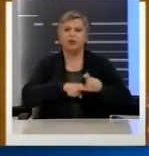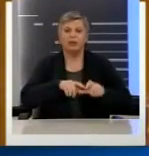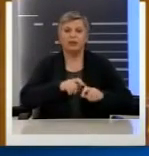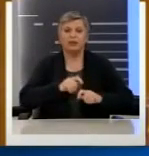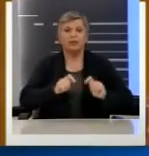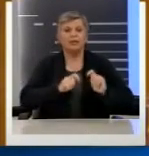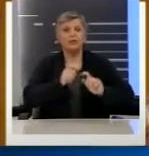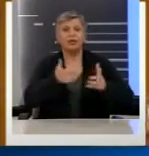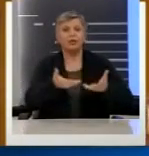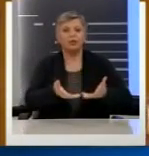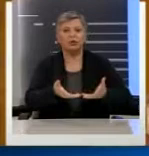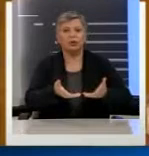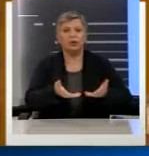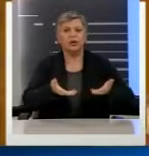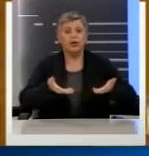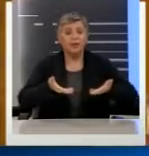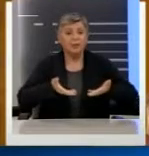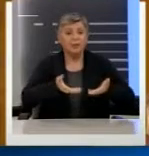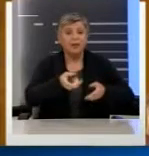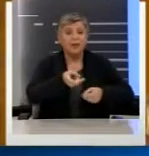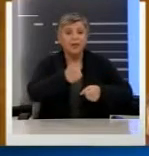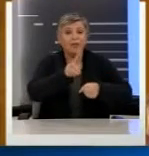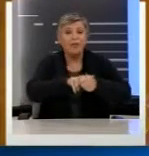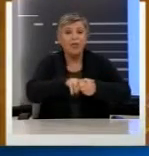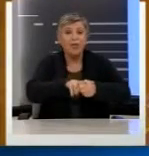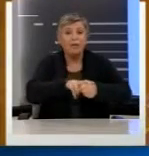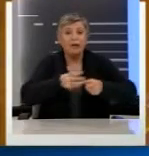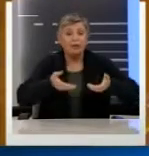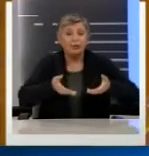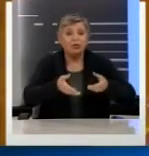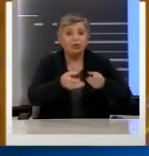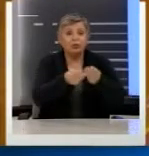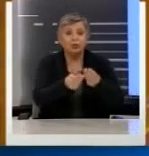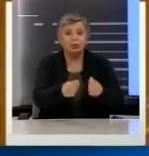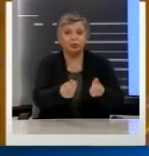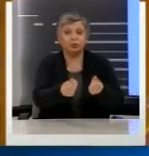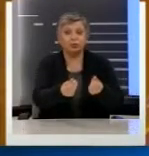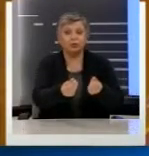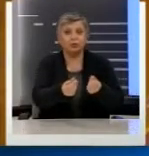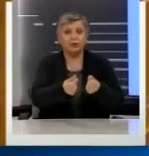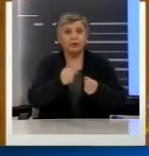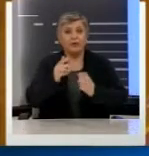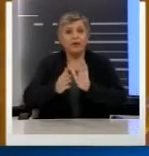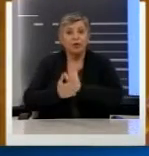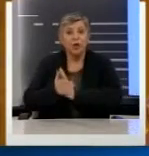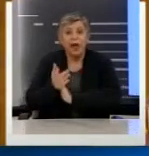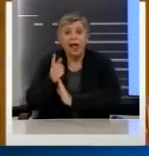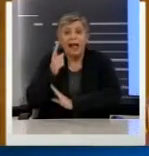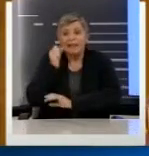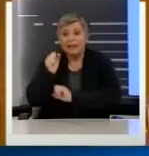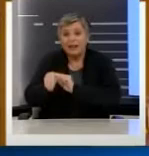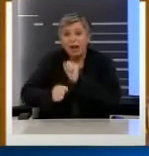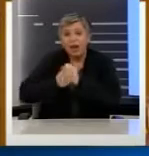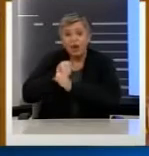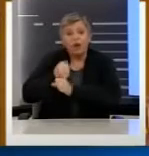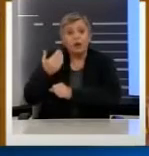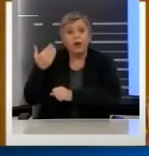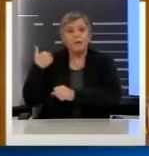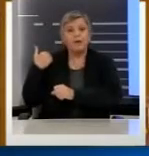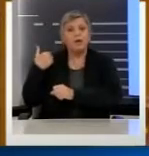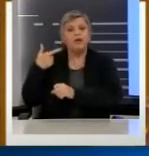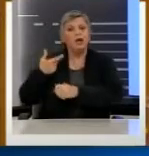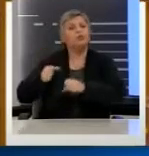στη χώρα. 11 χρόνια μετά από ομόφωνη απόφαση του πολιτικού συστήματος. Μας προβληματίζει